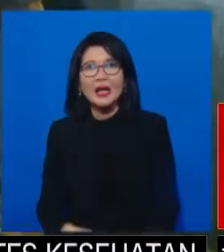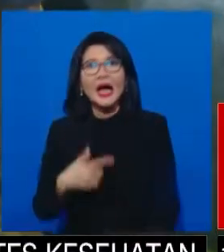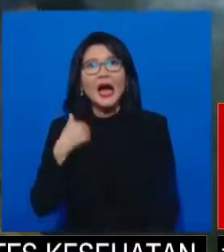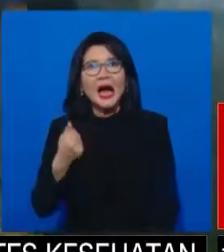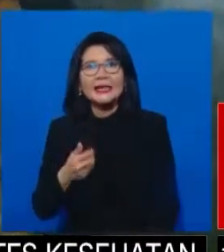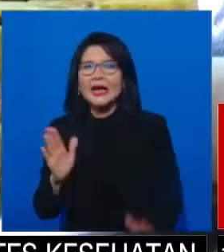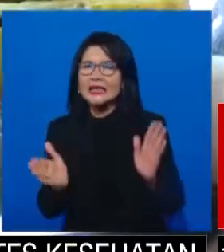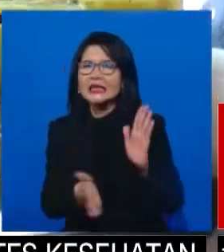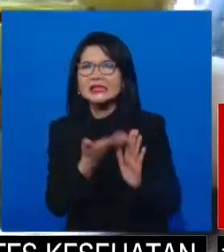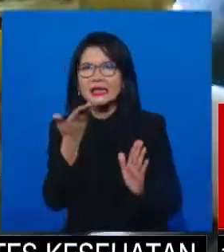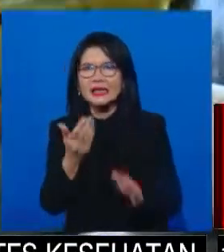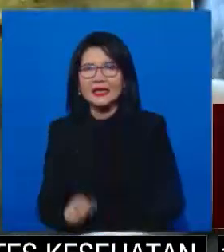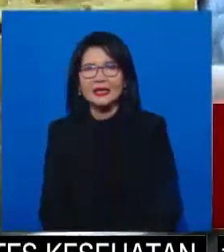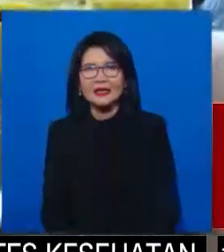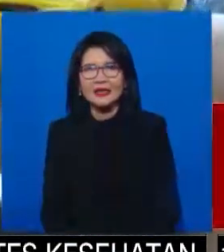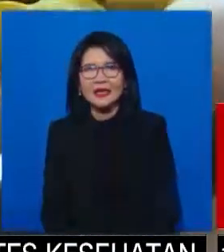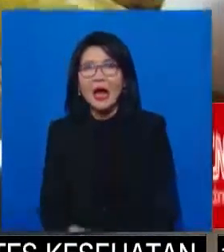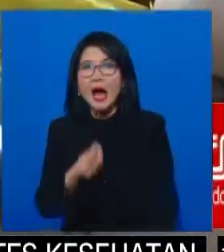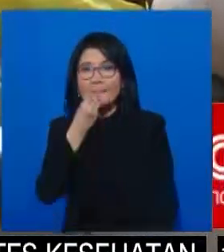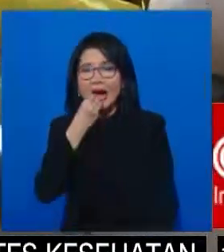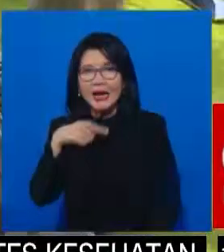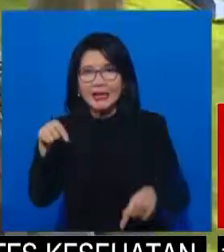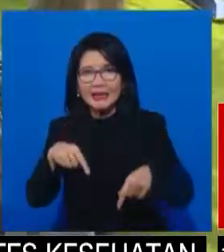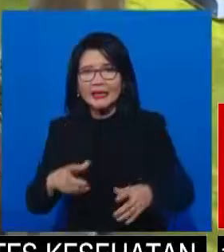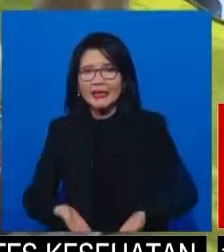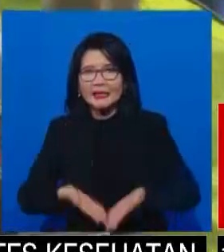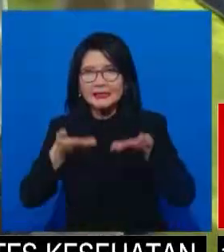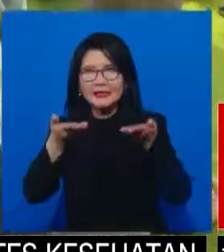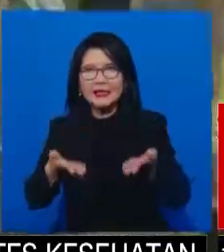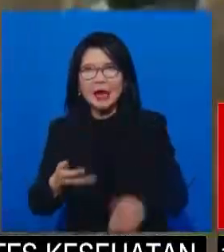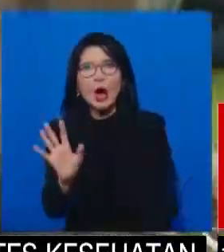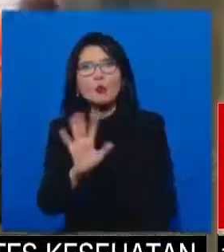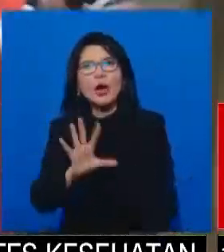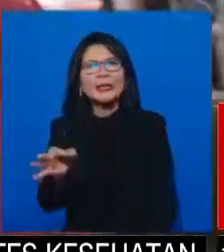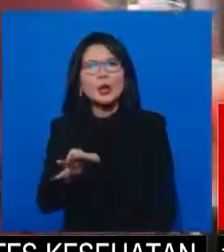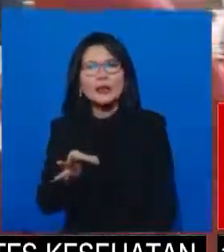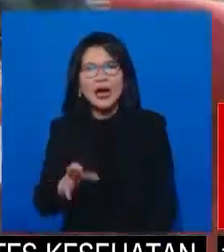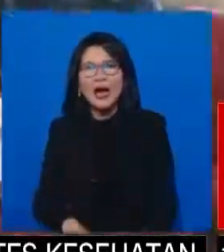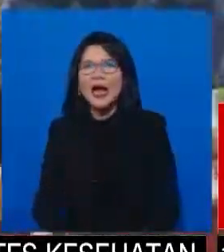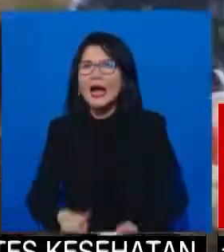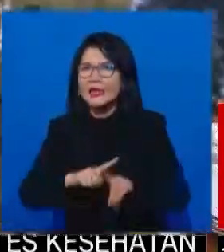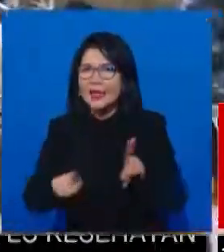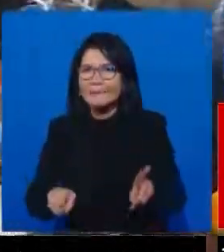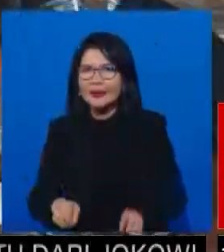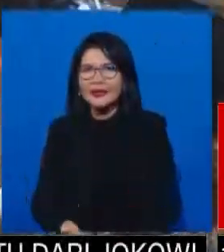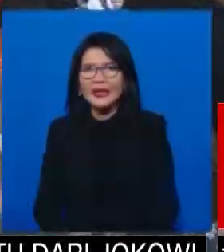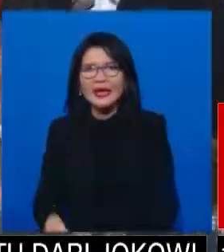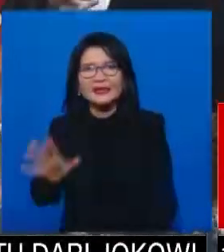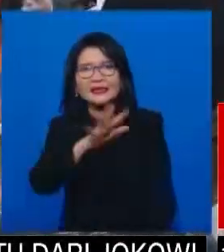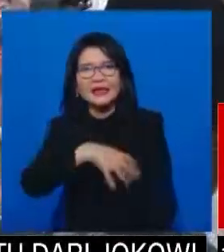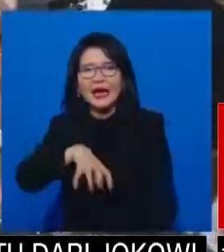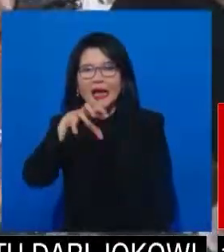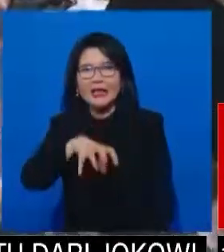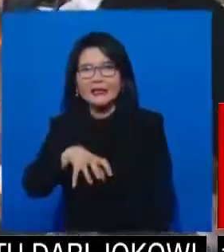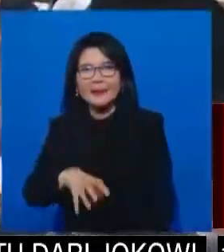Gresik, Jawa Timur. Uniknya, olahan sembilang biasa disajikan tidak di kawasan perkotaan, namun bisa di sekitar tambak ataupun